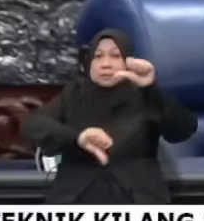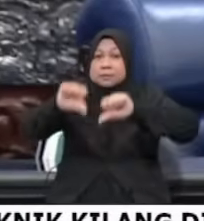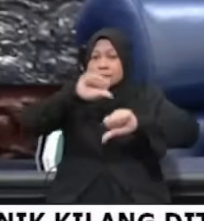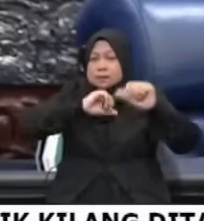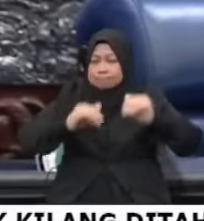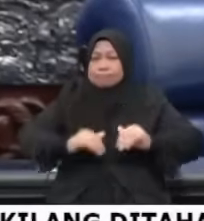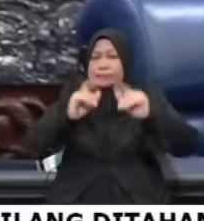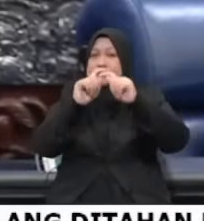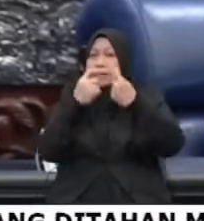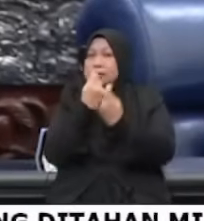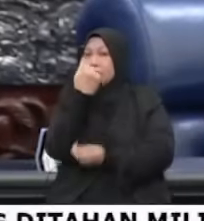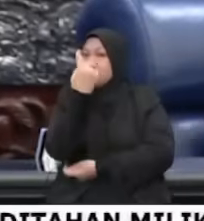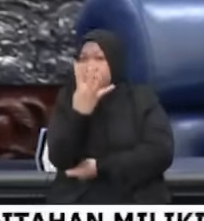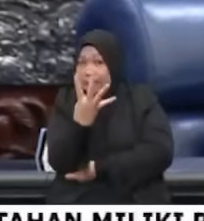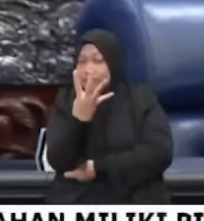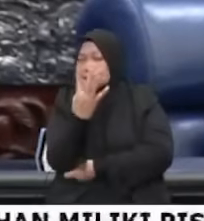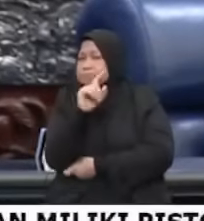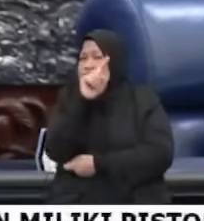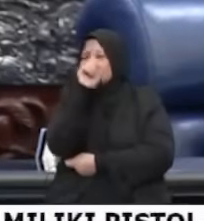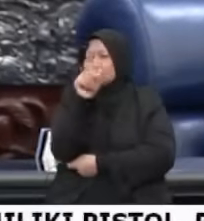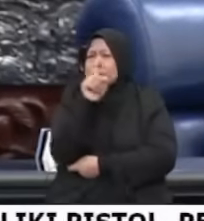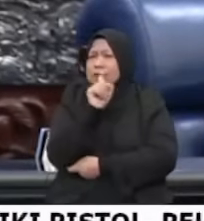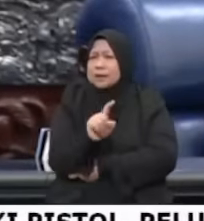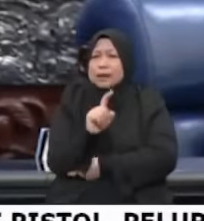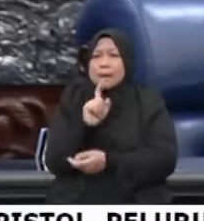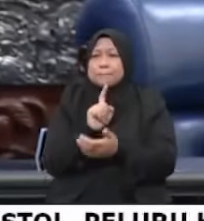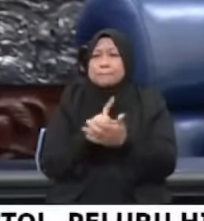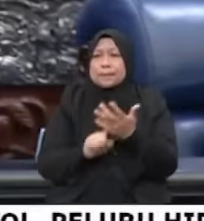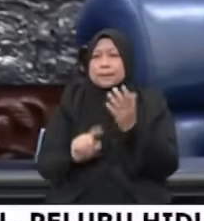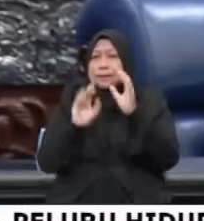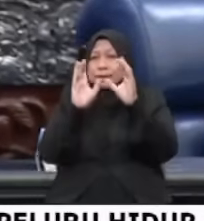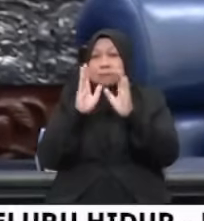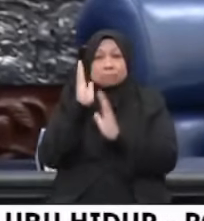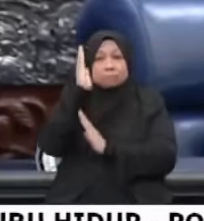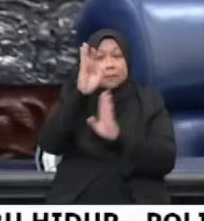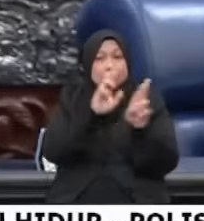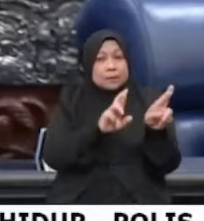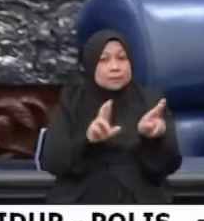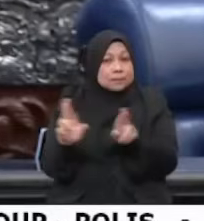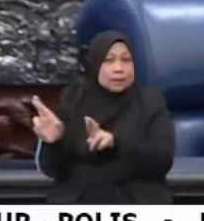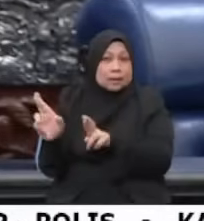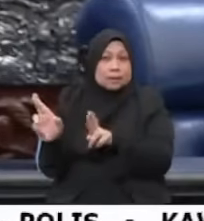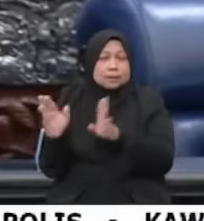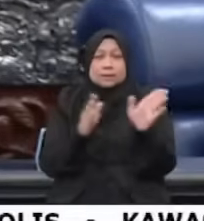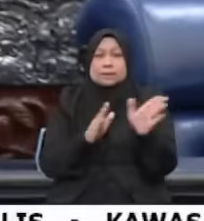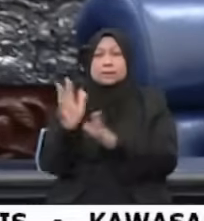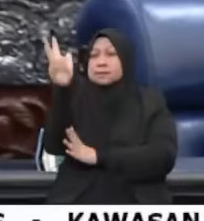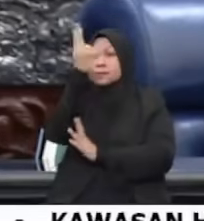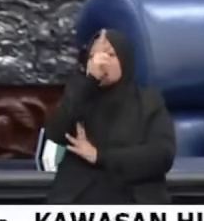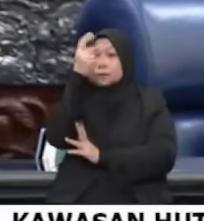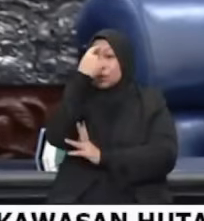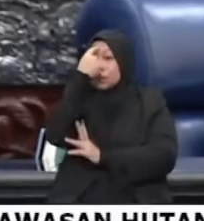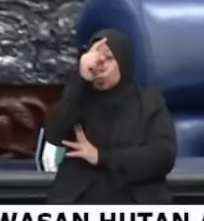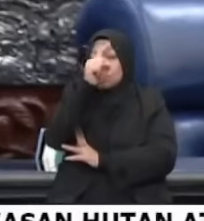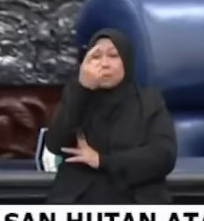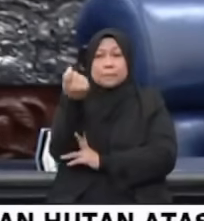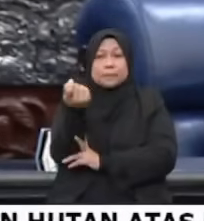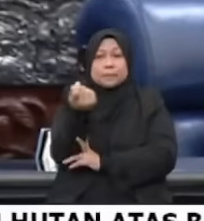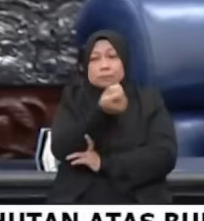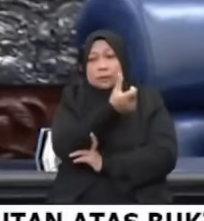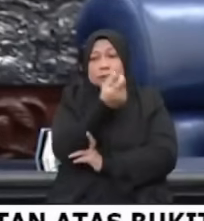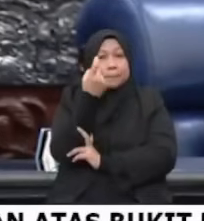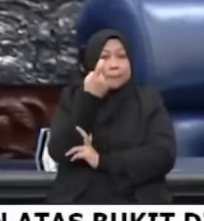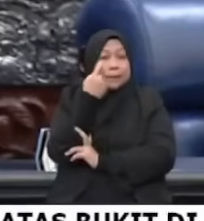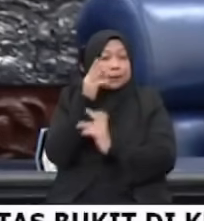peringkat tingkatan empat soalannya Apakah langkah perancangan dan strategi kerajaan untuk mempercepatkan